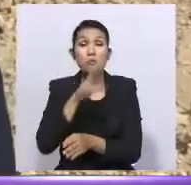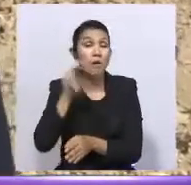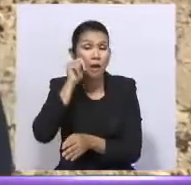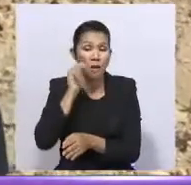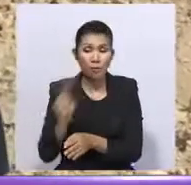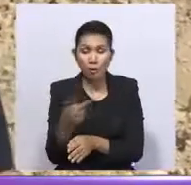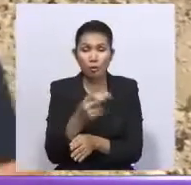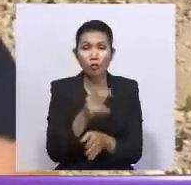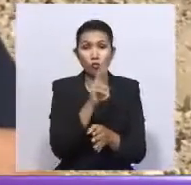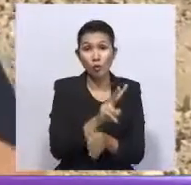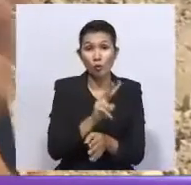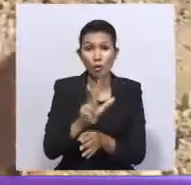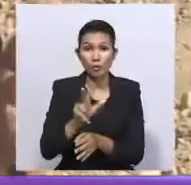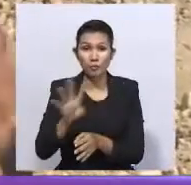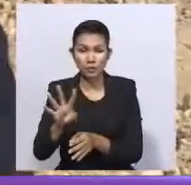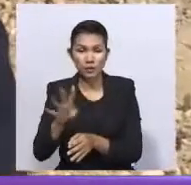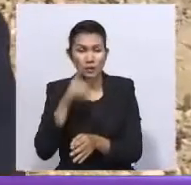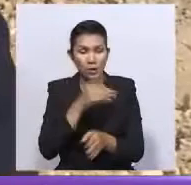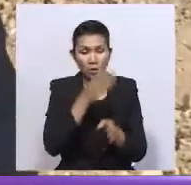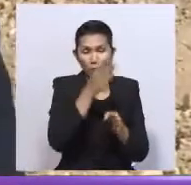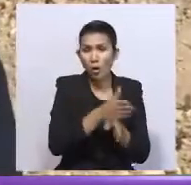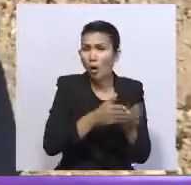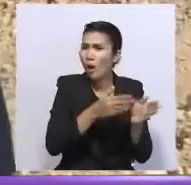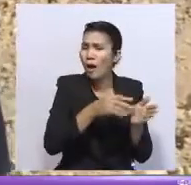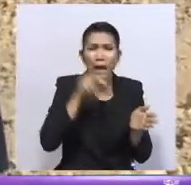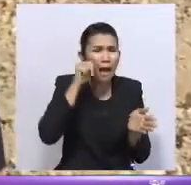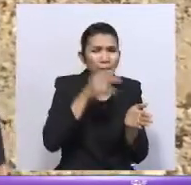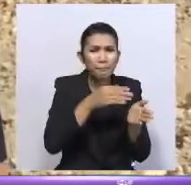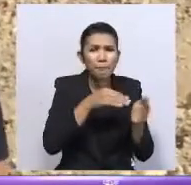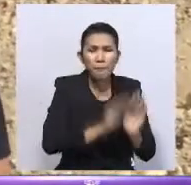เป็น 2,400 นะครับถูกตัดไป600ก็